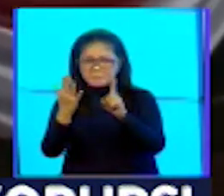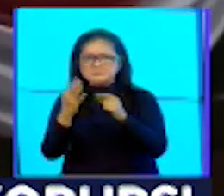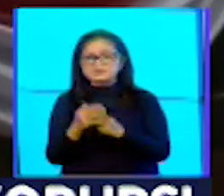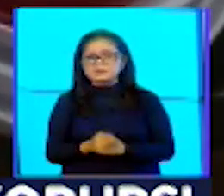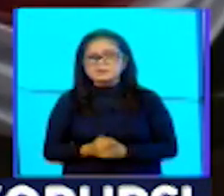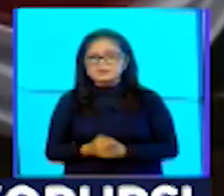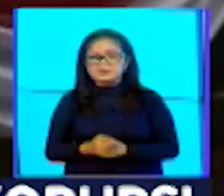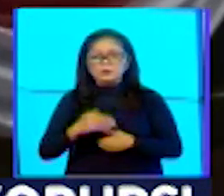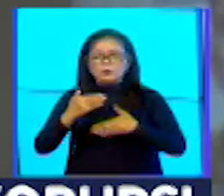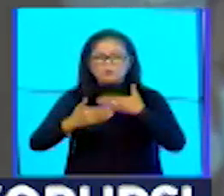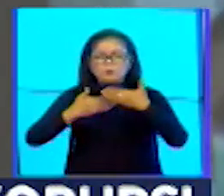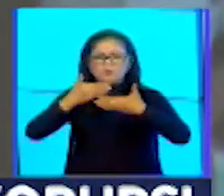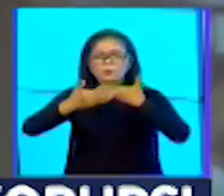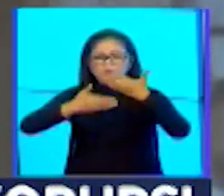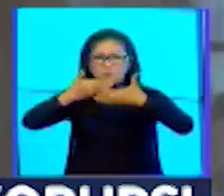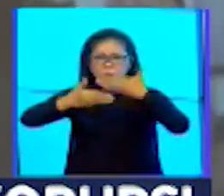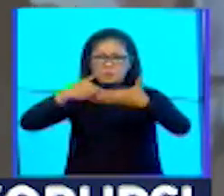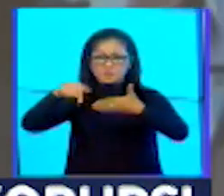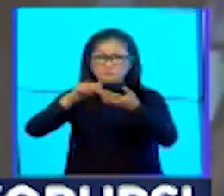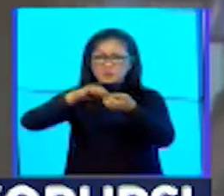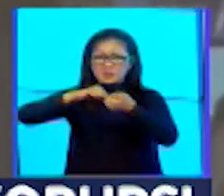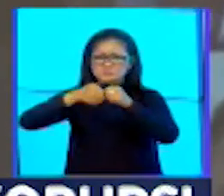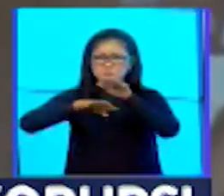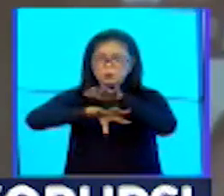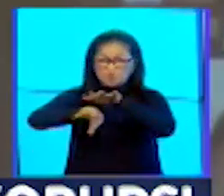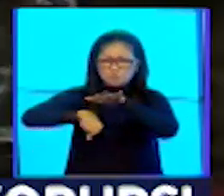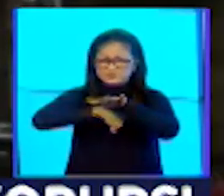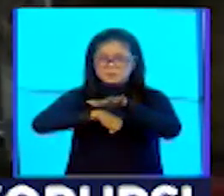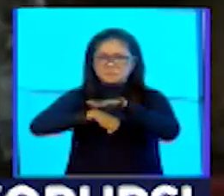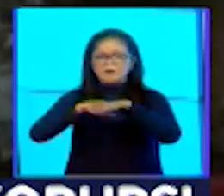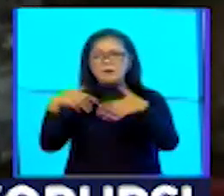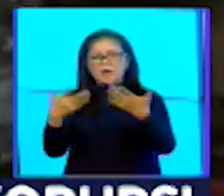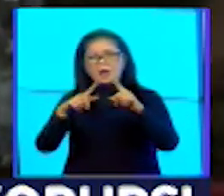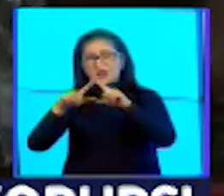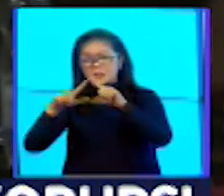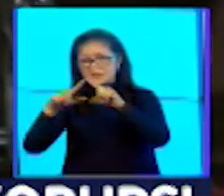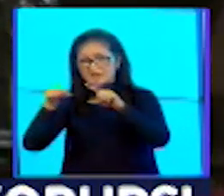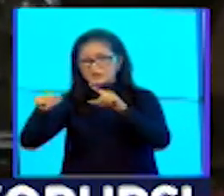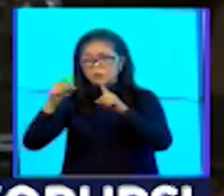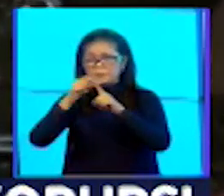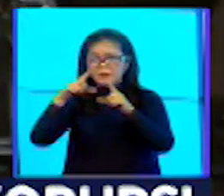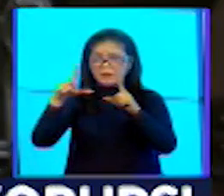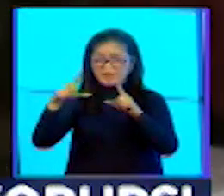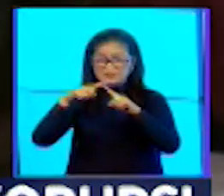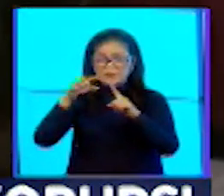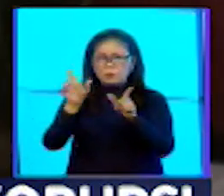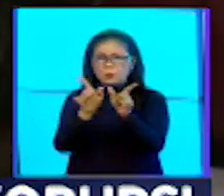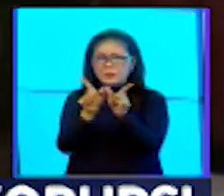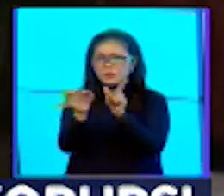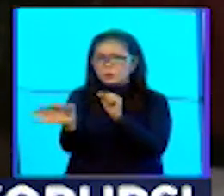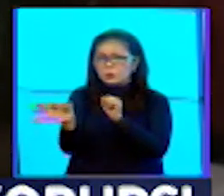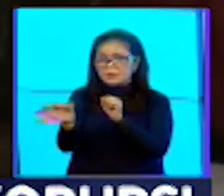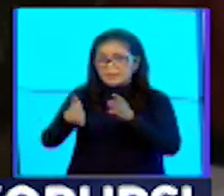Seiring berjalannya waktu, Eldin tersandung kasus korupsi. Hingga Ahyar diangkat menjadi PLT Wali Kota Medan selama 16 bulan, sejak